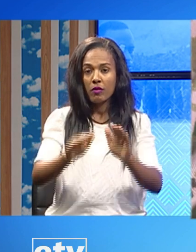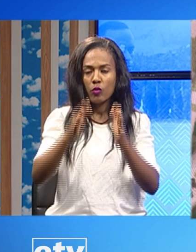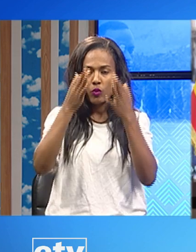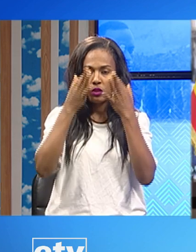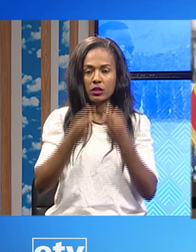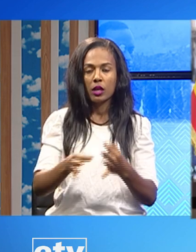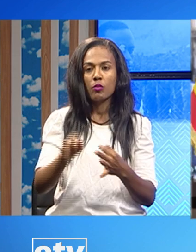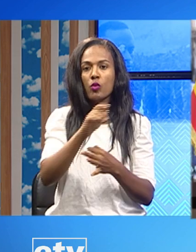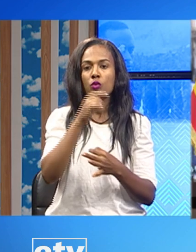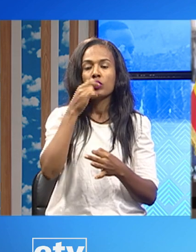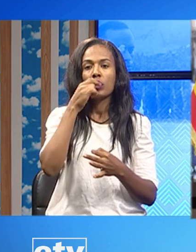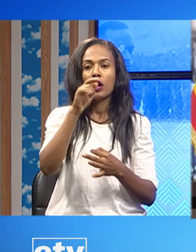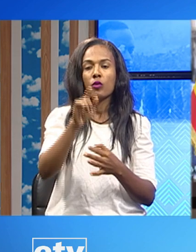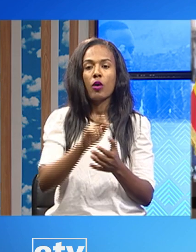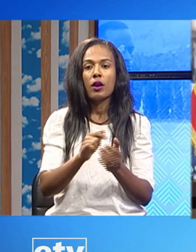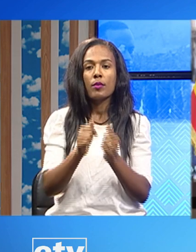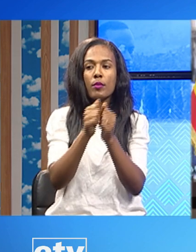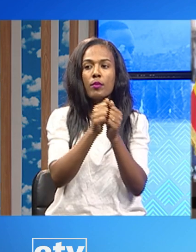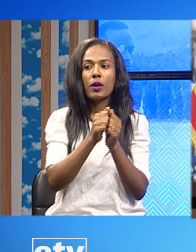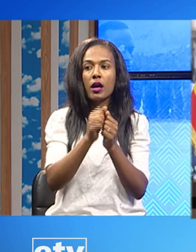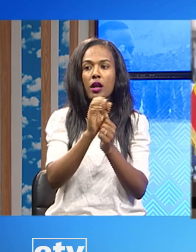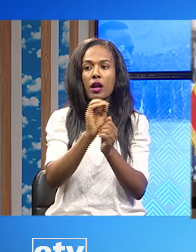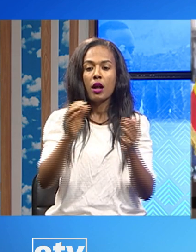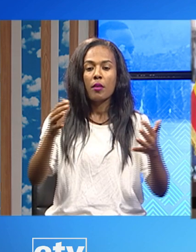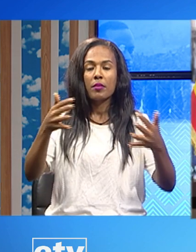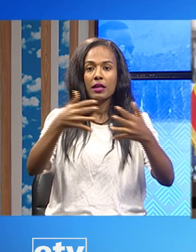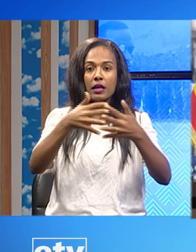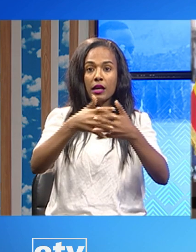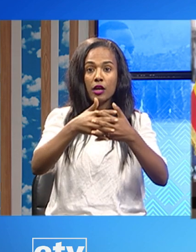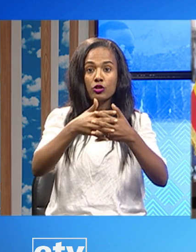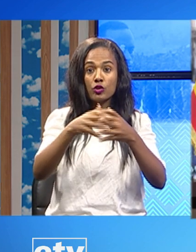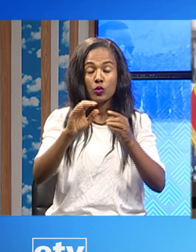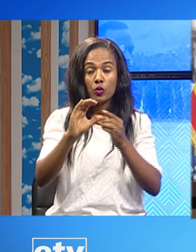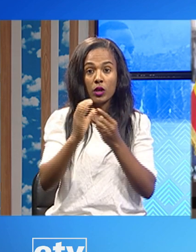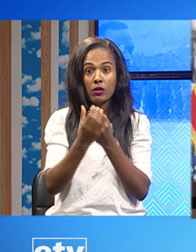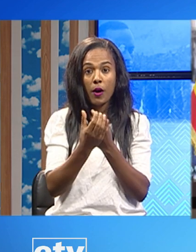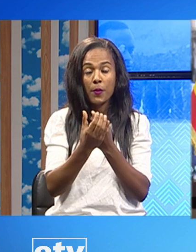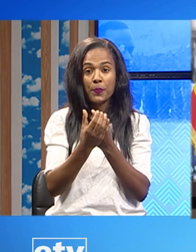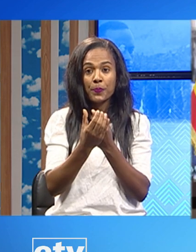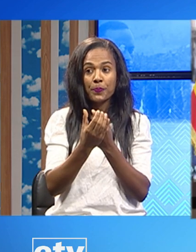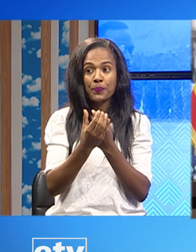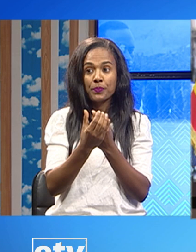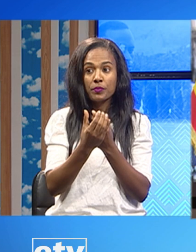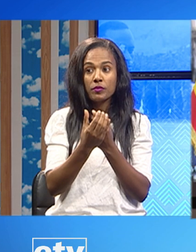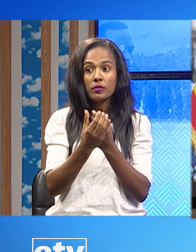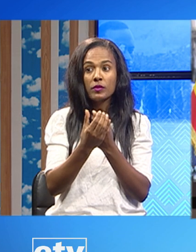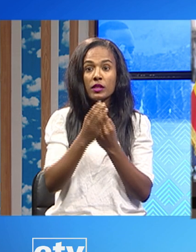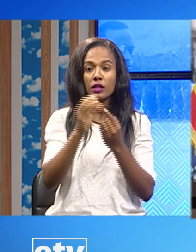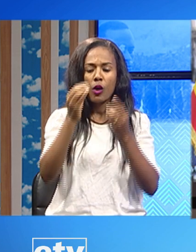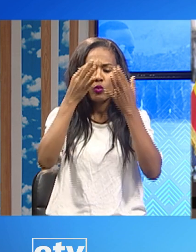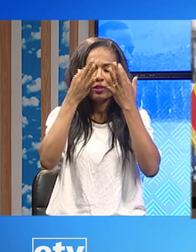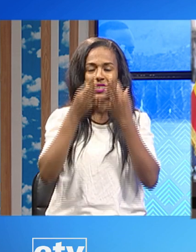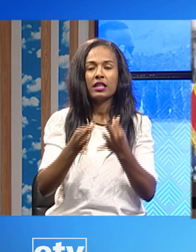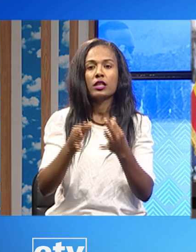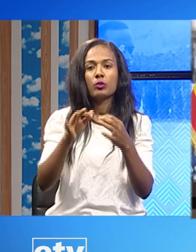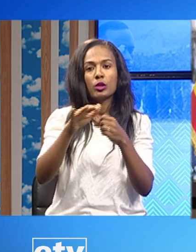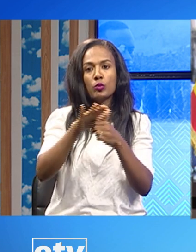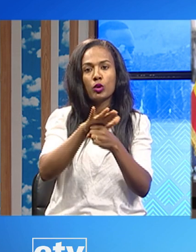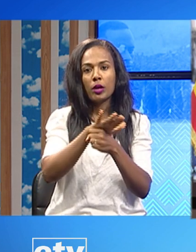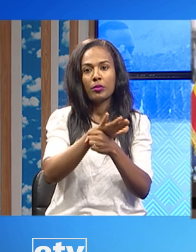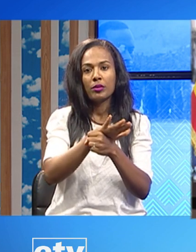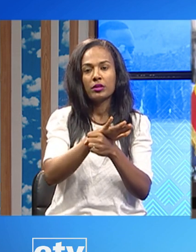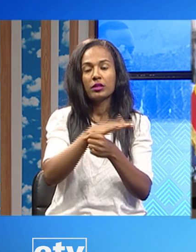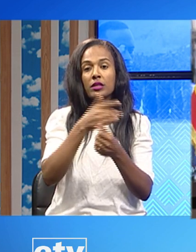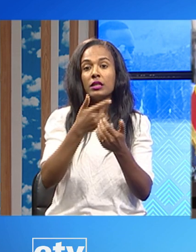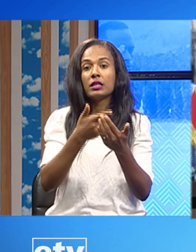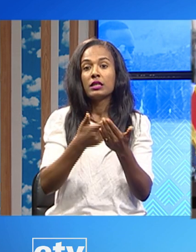ስለመሆኑ ገልጸዋል። በጋራና በተቀናጀ አኳን እና ቁርጠኝነት በተሞላበት